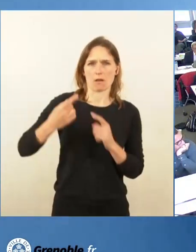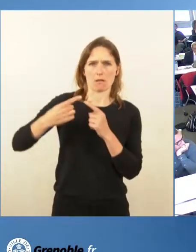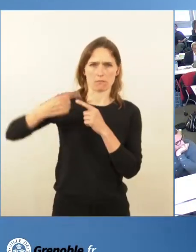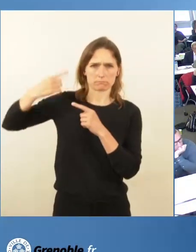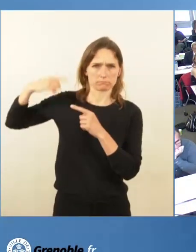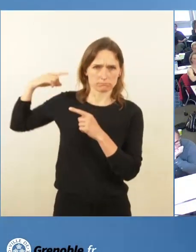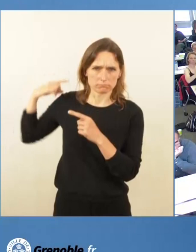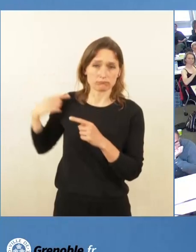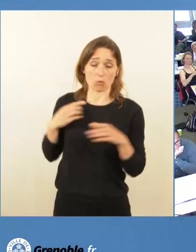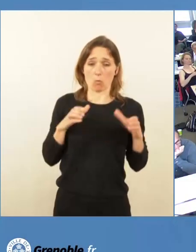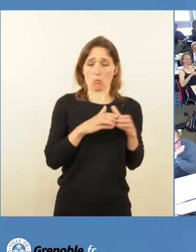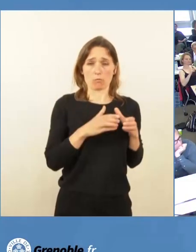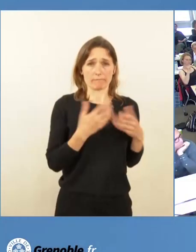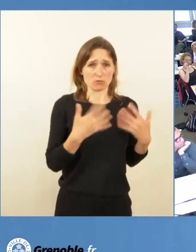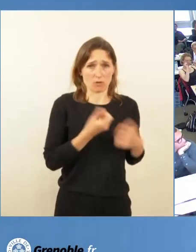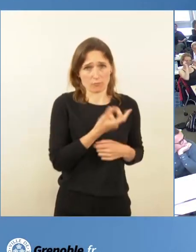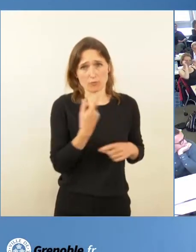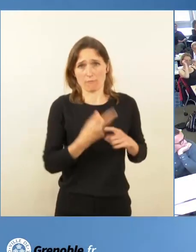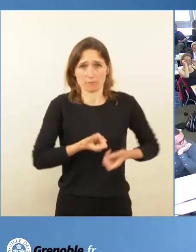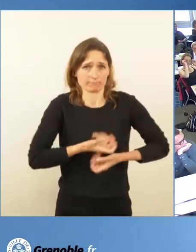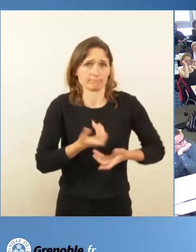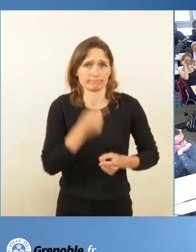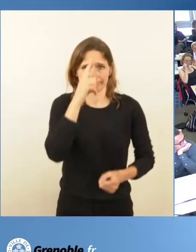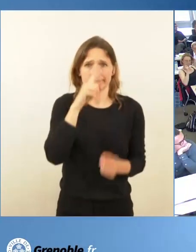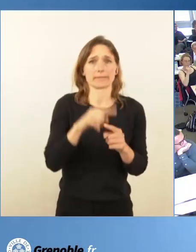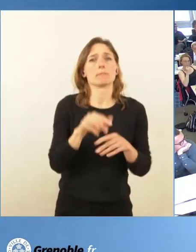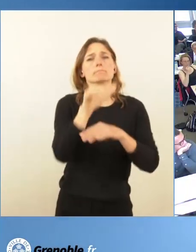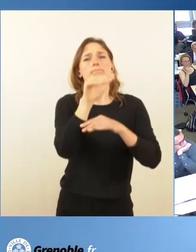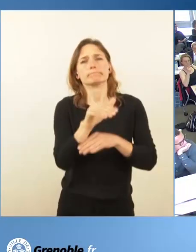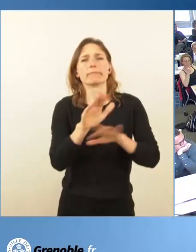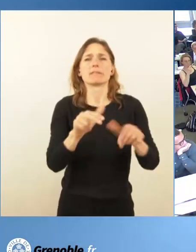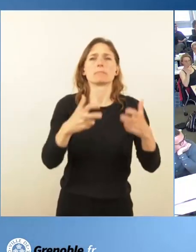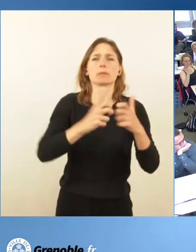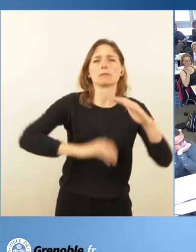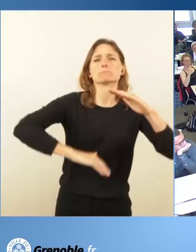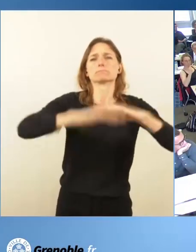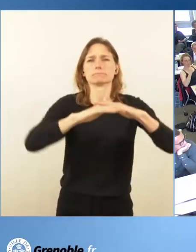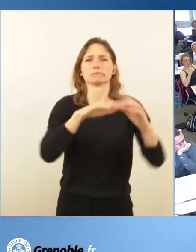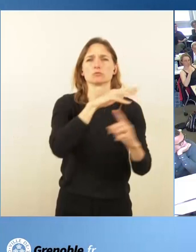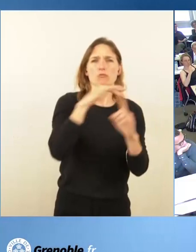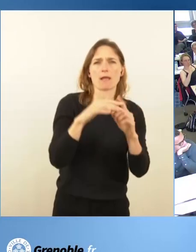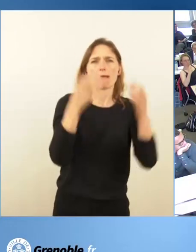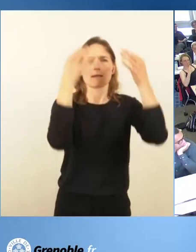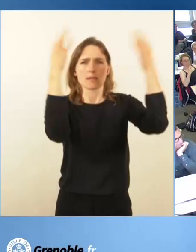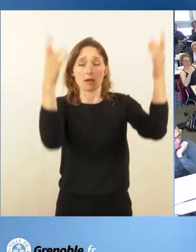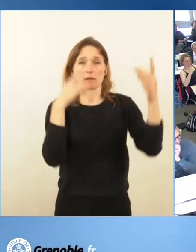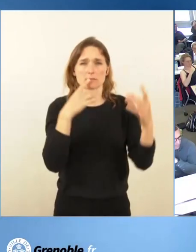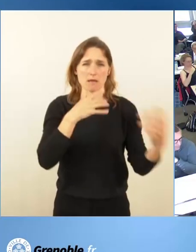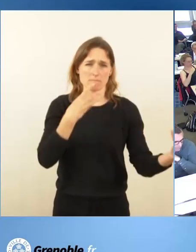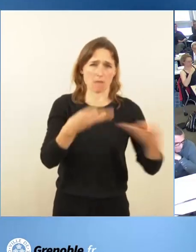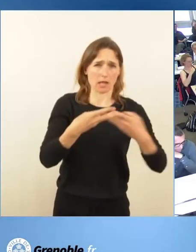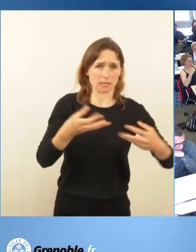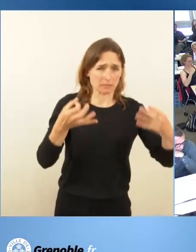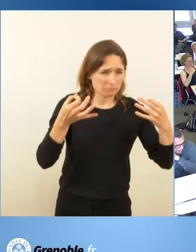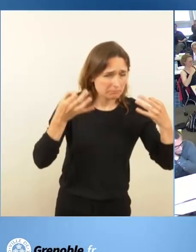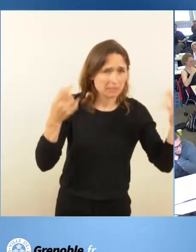prononcer à plusieurs reprises sur le désormais célèbre bouclier social et climatique et d'expliquer le tour de force marketing qu'il représente pour faire passer les 25%